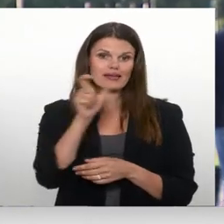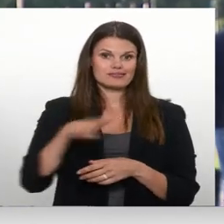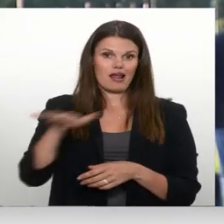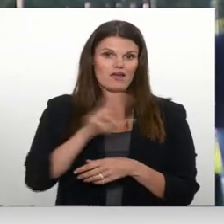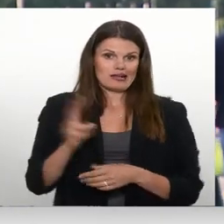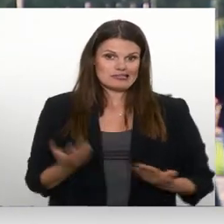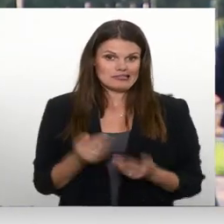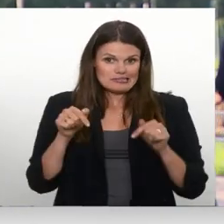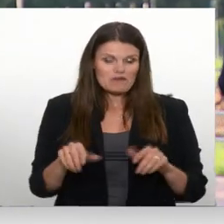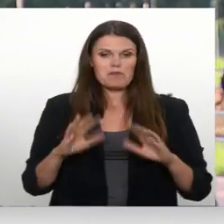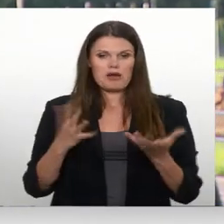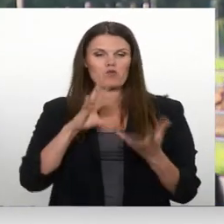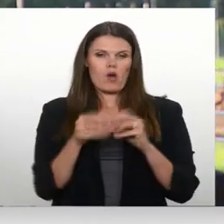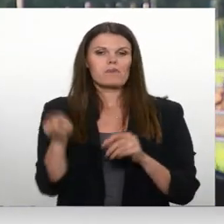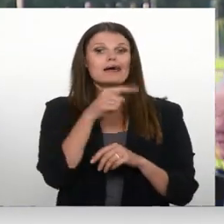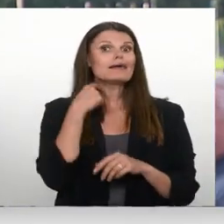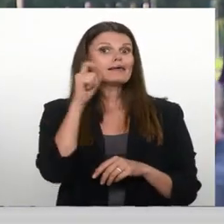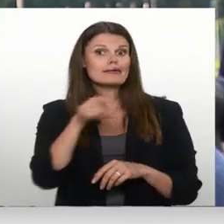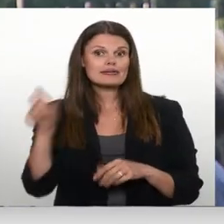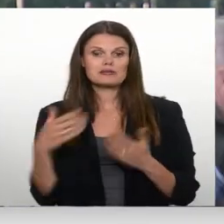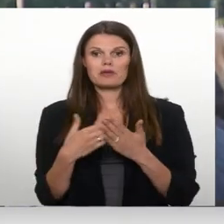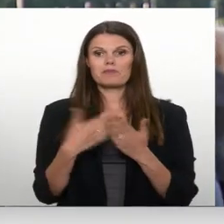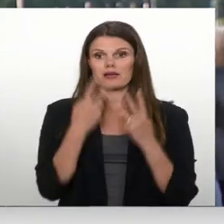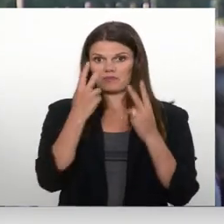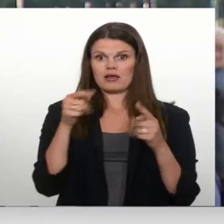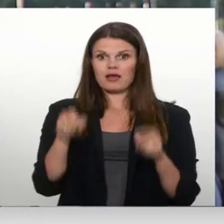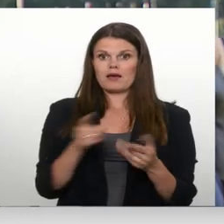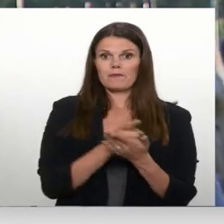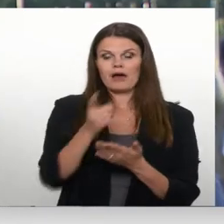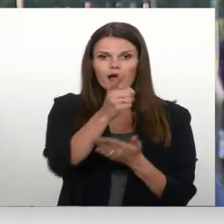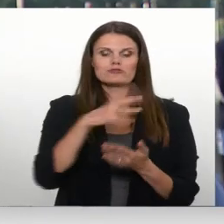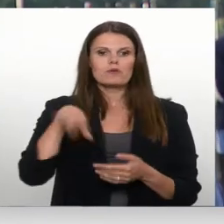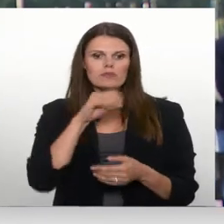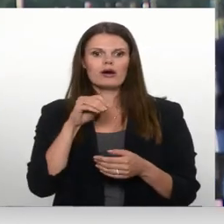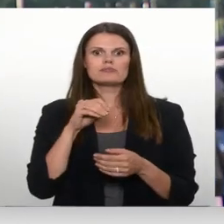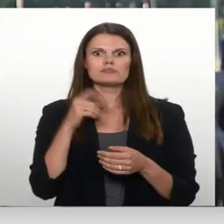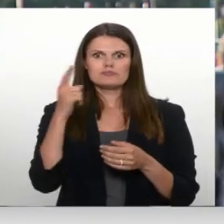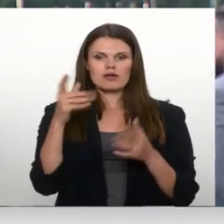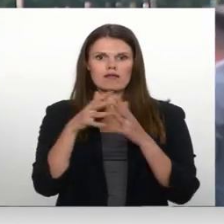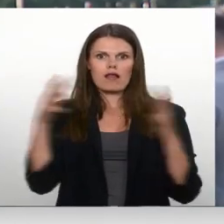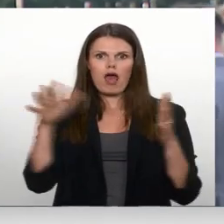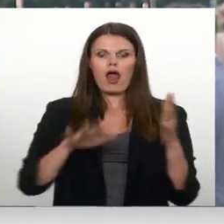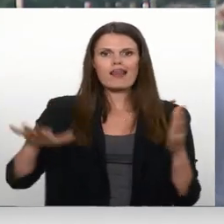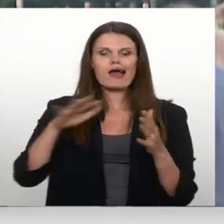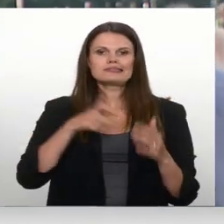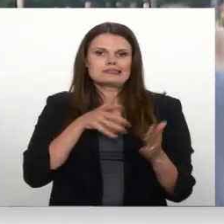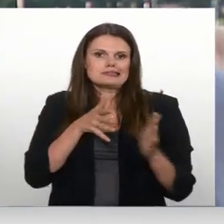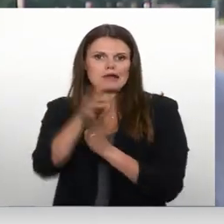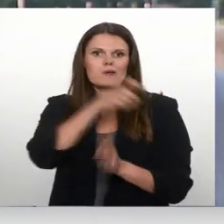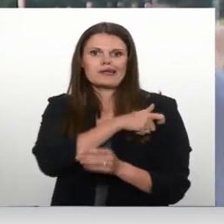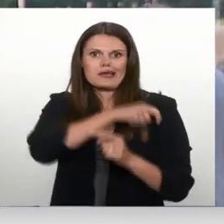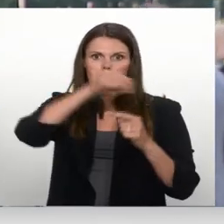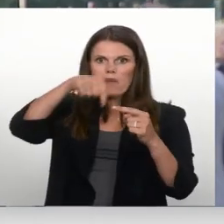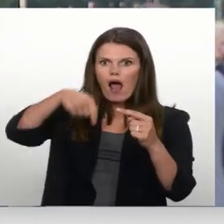iedzīvotājiem, bet kopumā rīdziniekiem, jo skatoties šo maršrutu, mēs aptveram tātad vienu lielu apkaimi Īmantu, savienojam ar